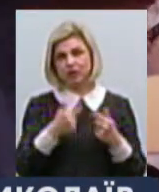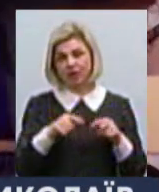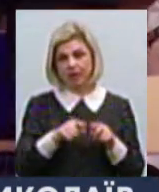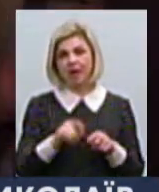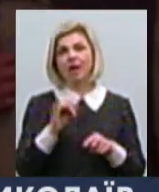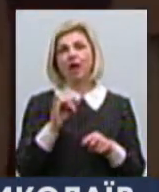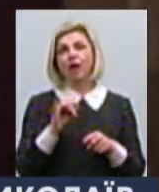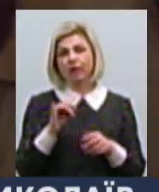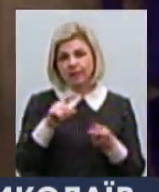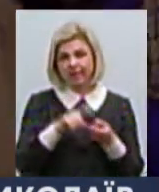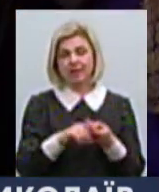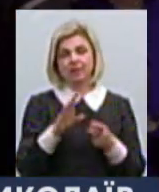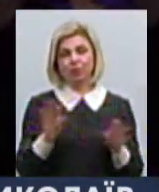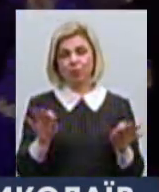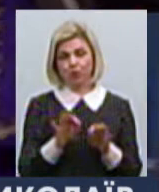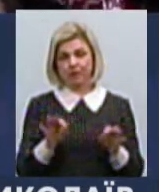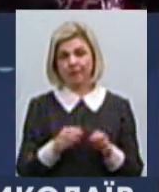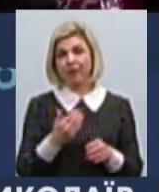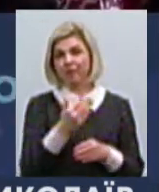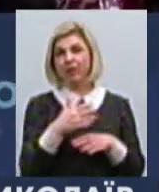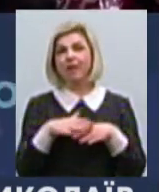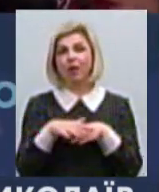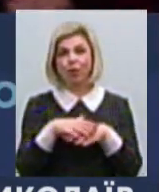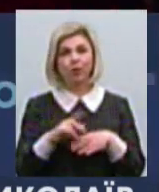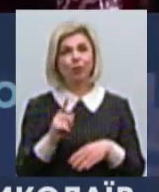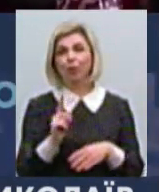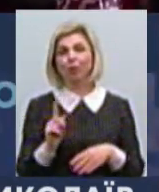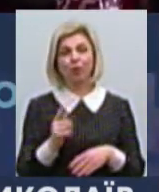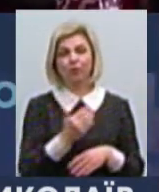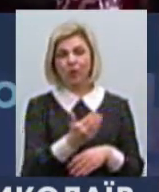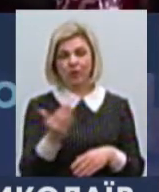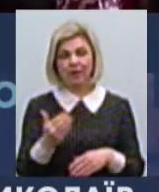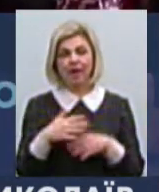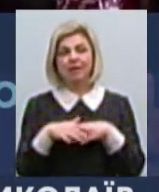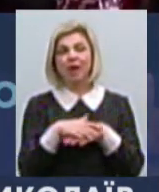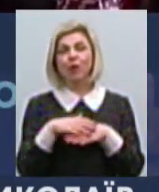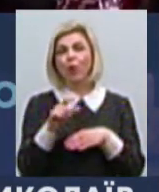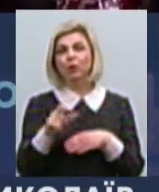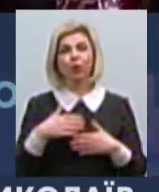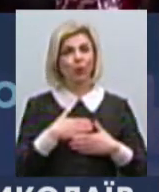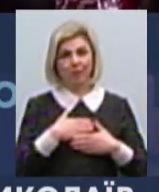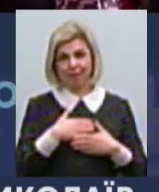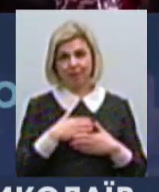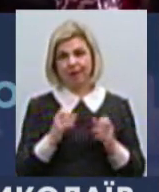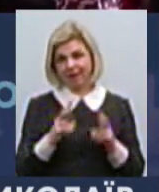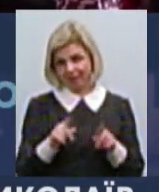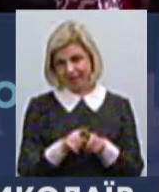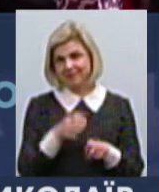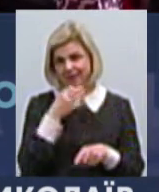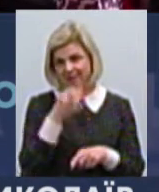дотичних до музики. Вони народні, бо вони народом любимі, я б так